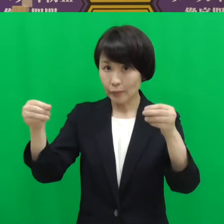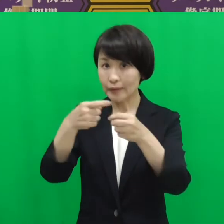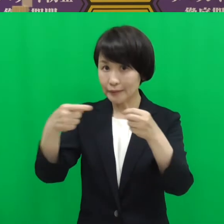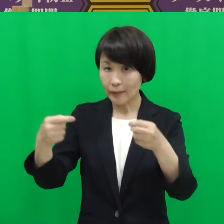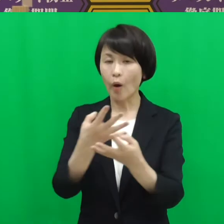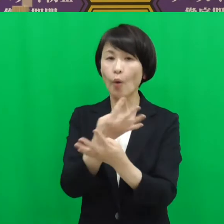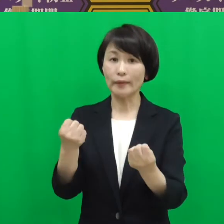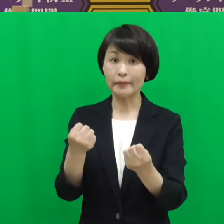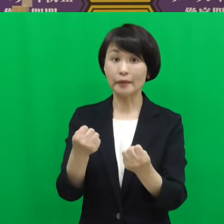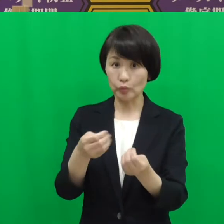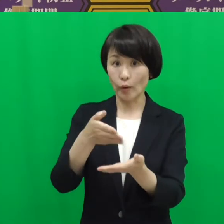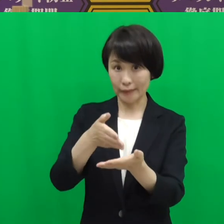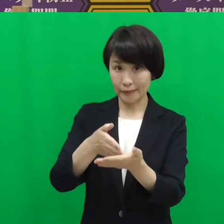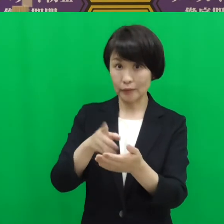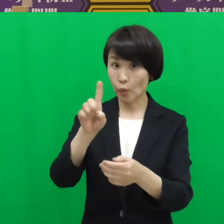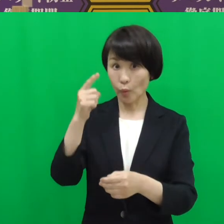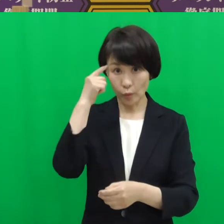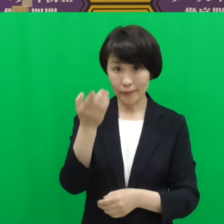い、